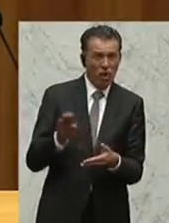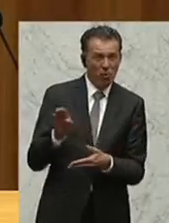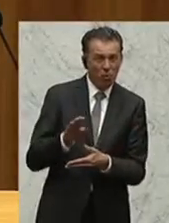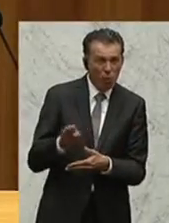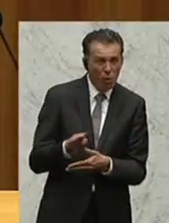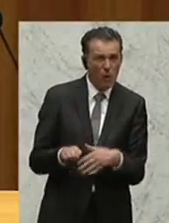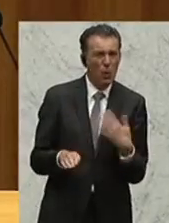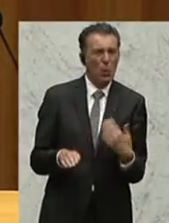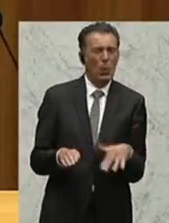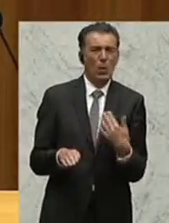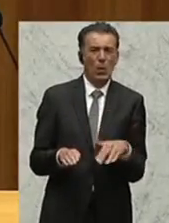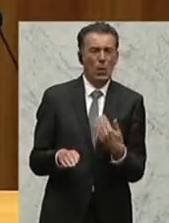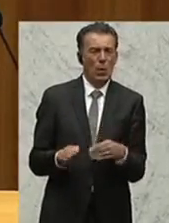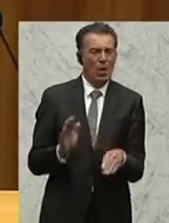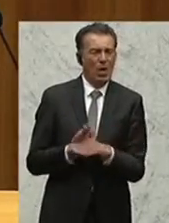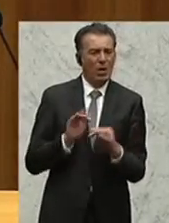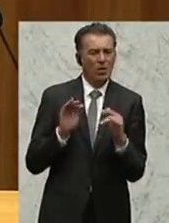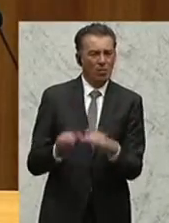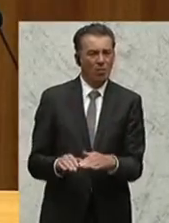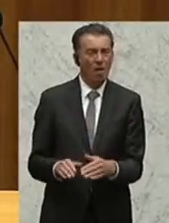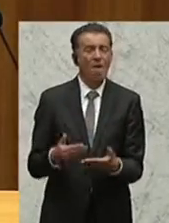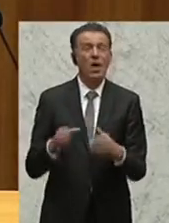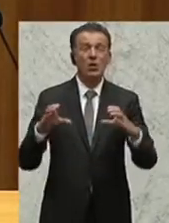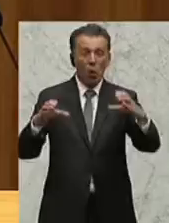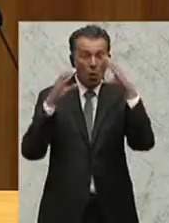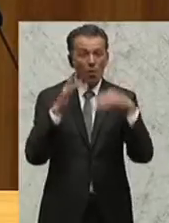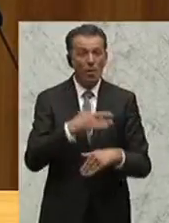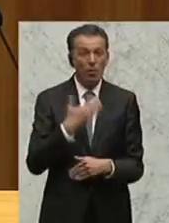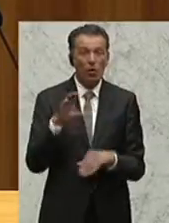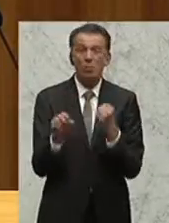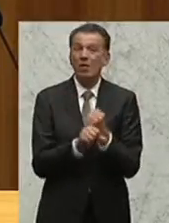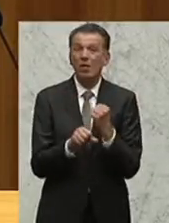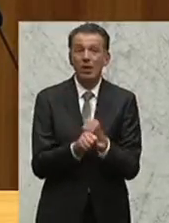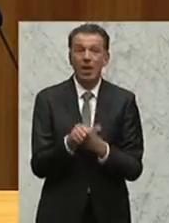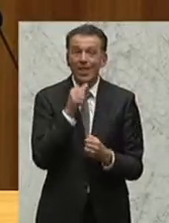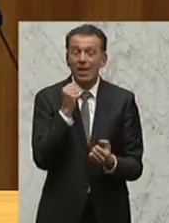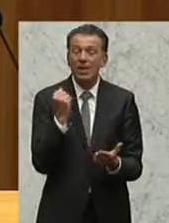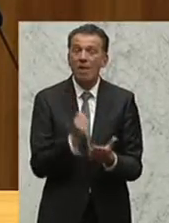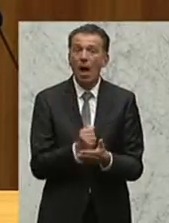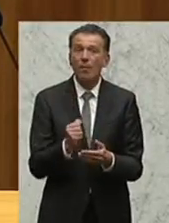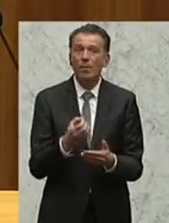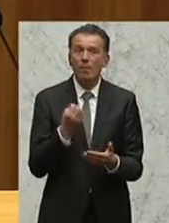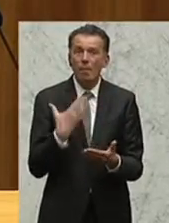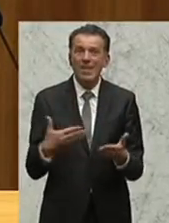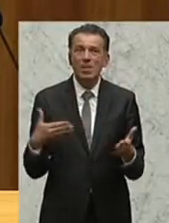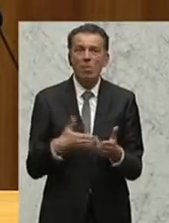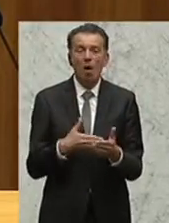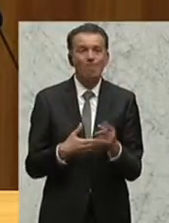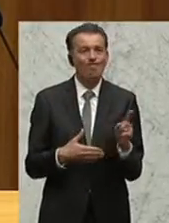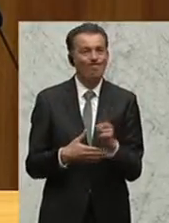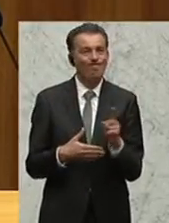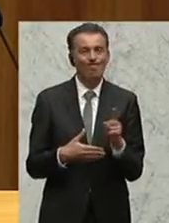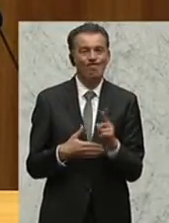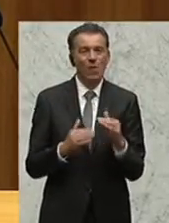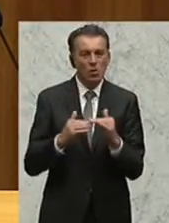Bludenz. Was ÖVP-Bürgermeister Katzenmeier gemacht hat, ist nicht irgendein Amtsmissbrauch. Das ist ein Angriff auf